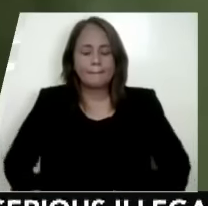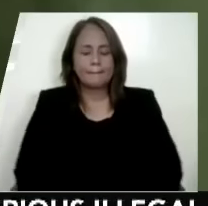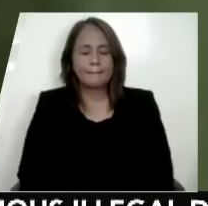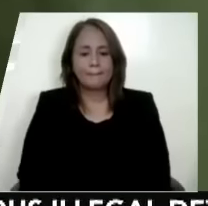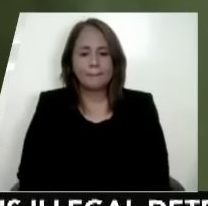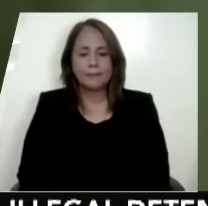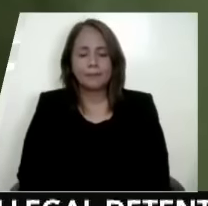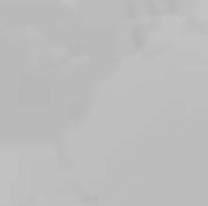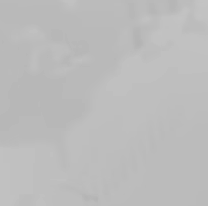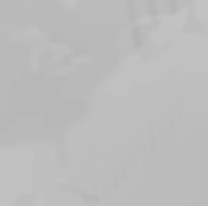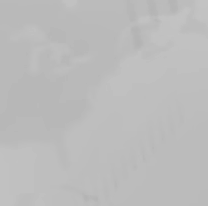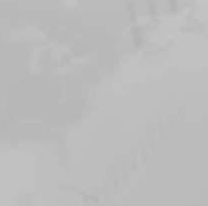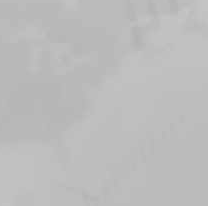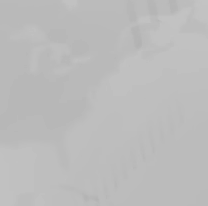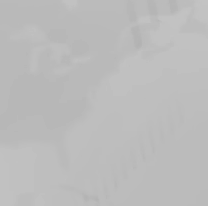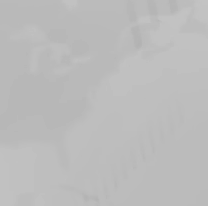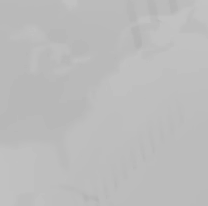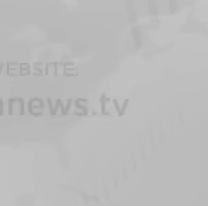Oras